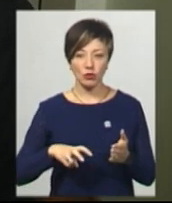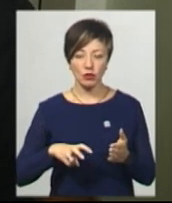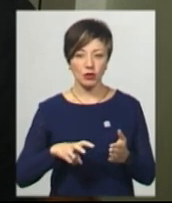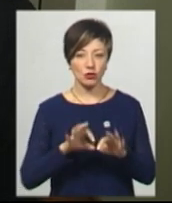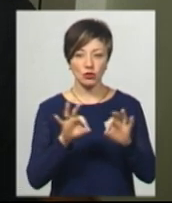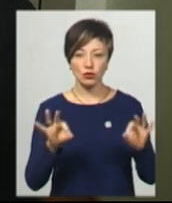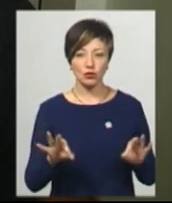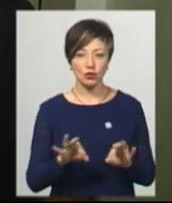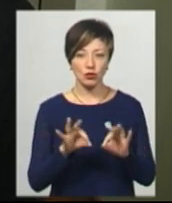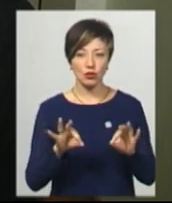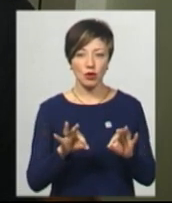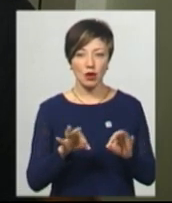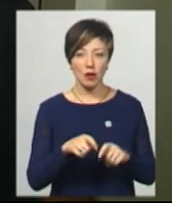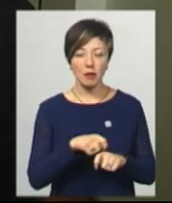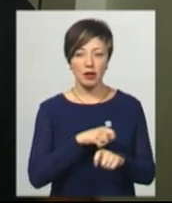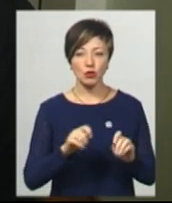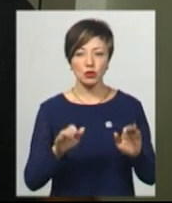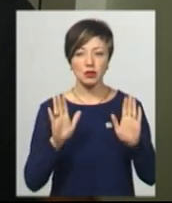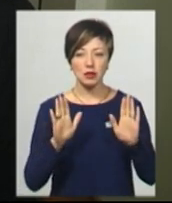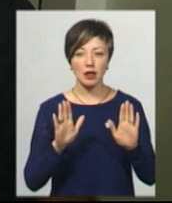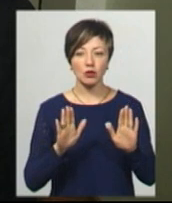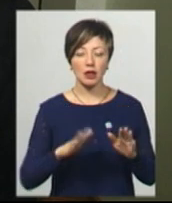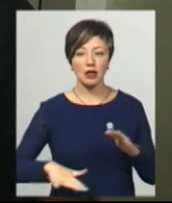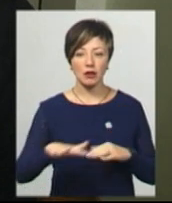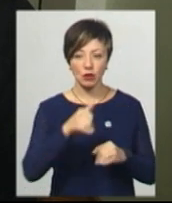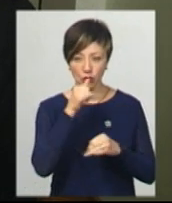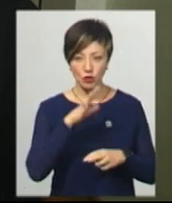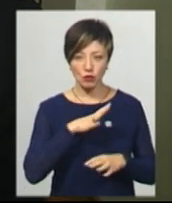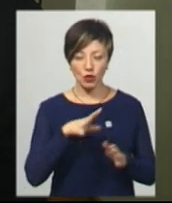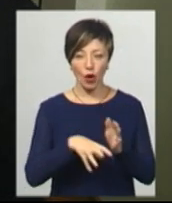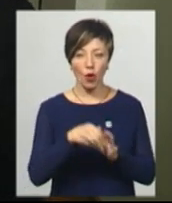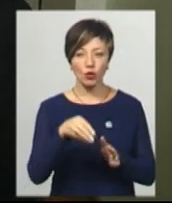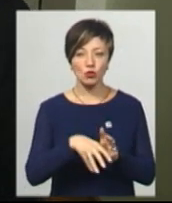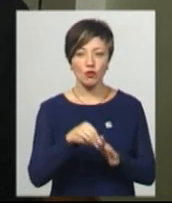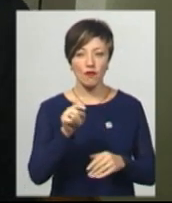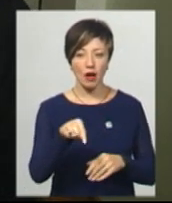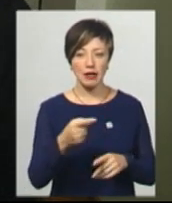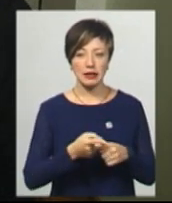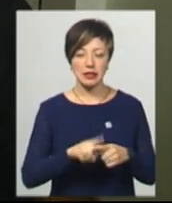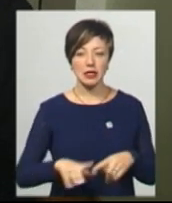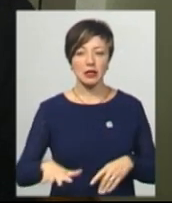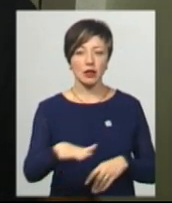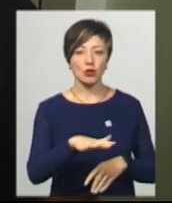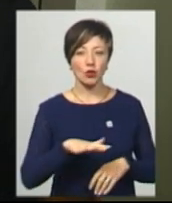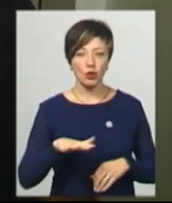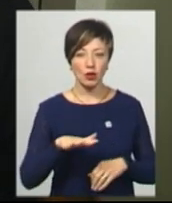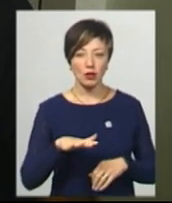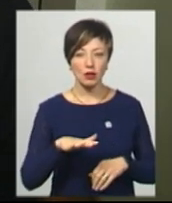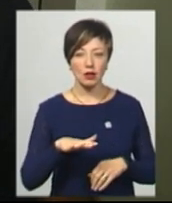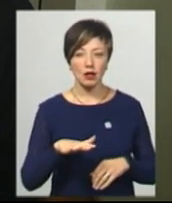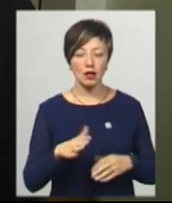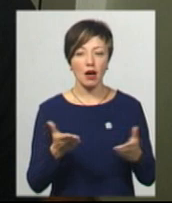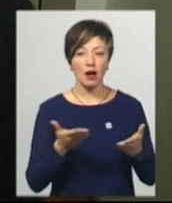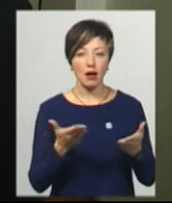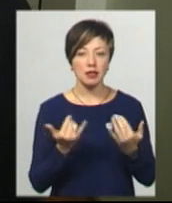ні жодного метру з даної території. Не може бути ніякого голосування на цій території,